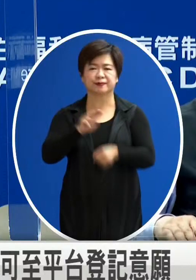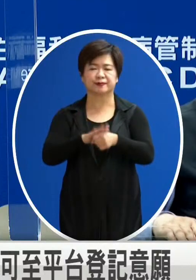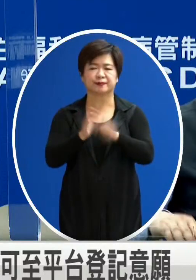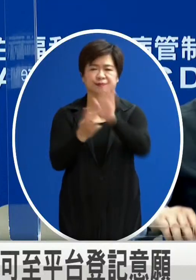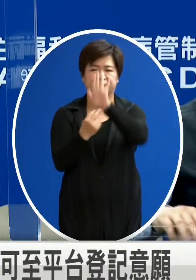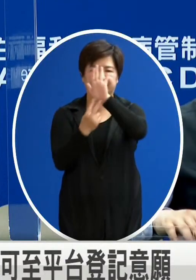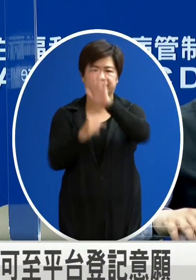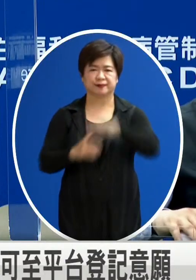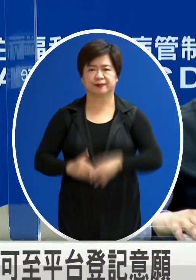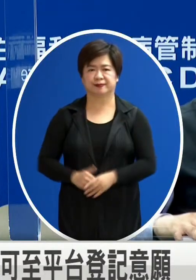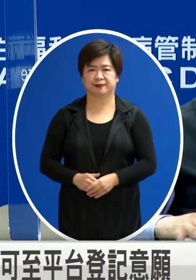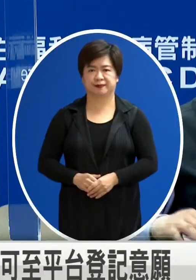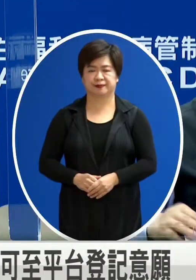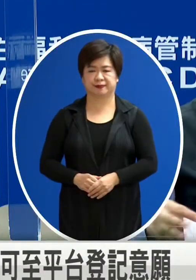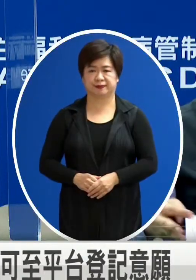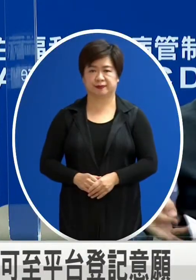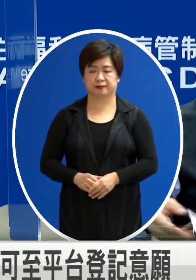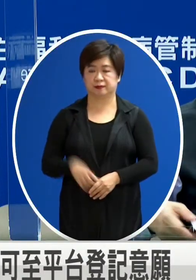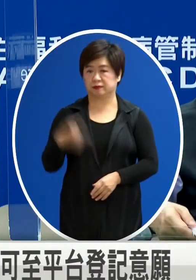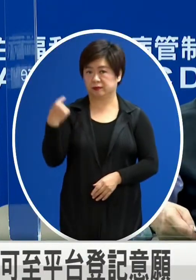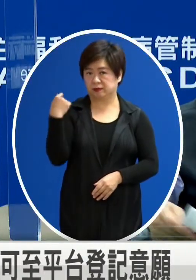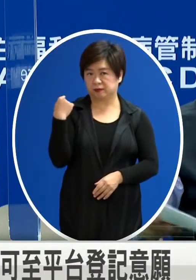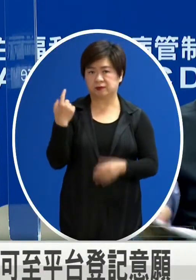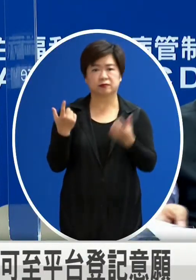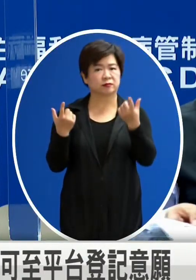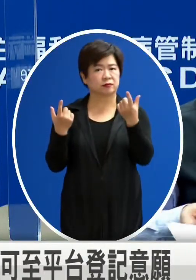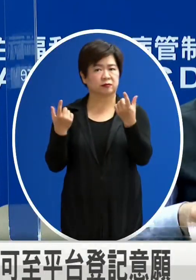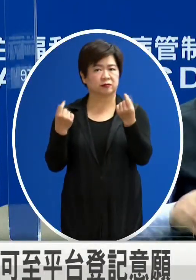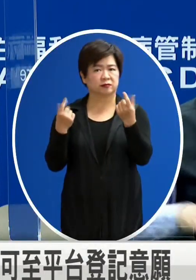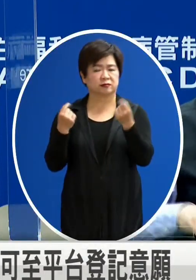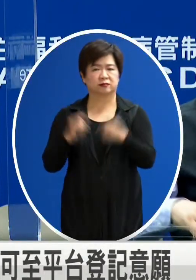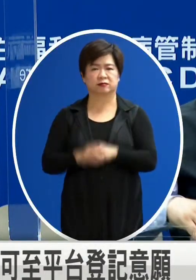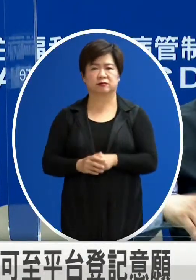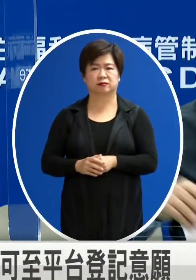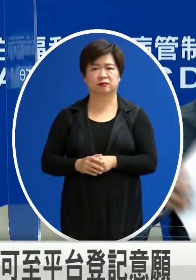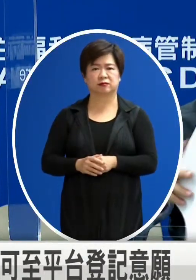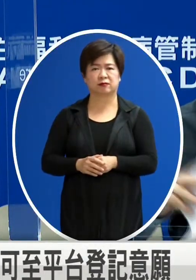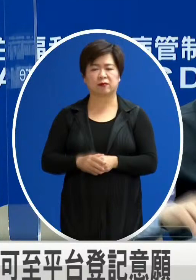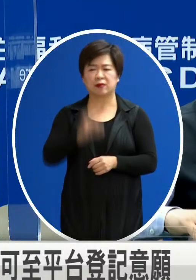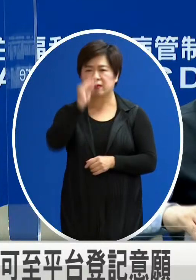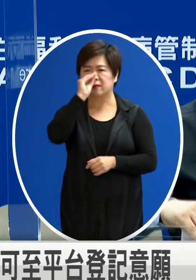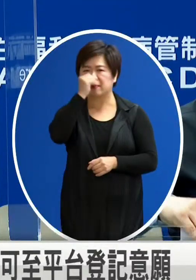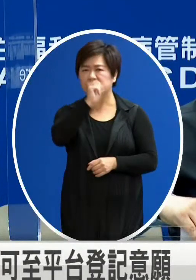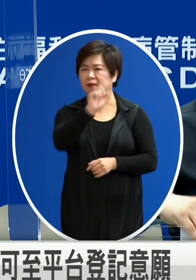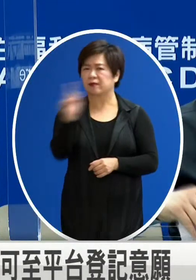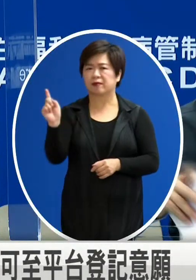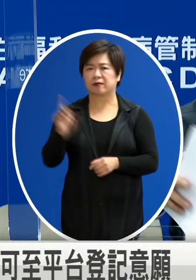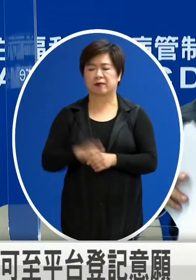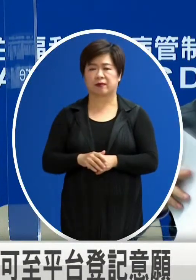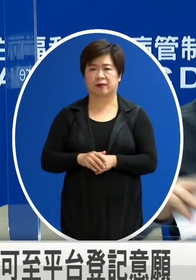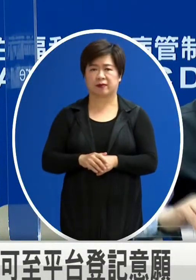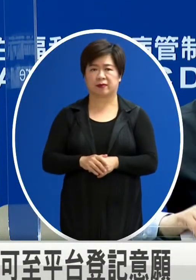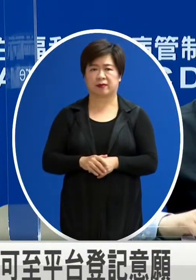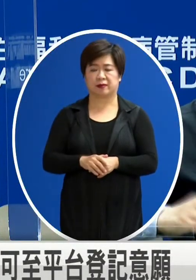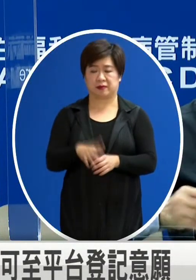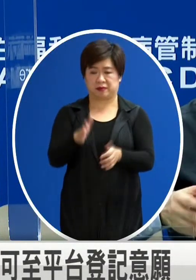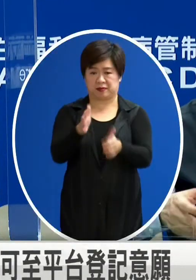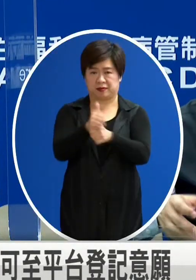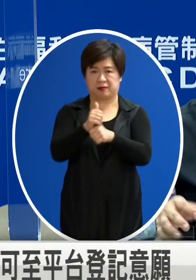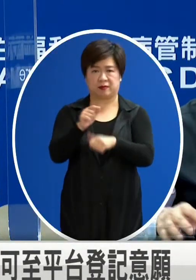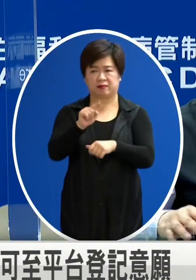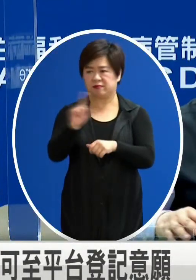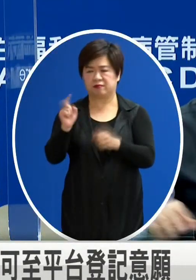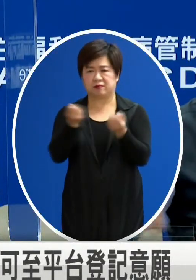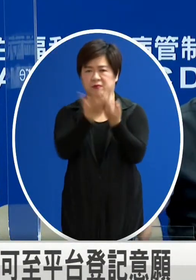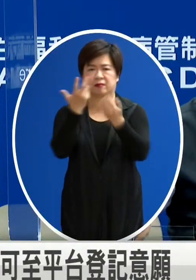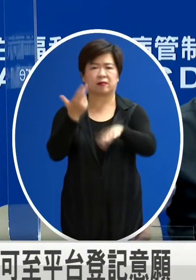那还有我们今天的昨天也是因为已经没有这特别的这个所谓在平台的施打，所以技术比